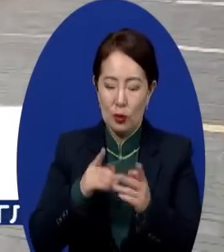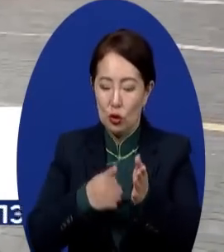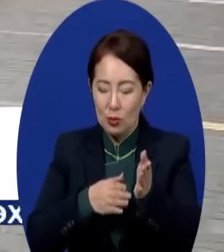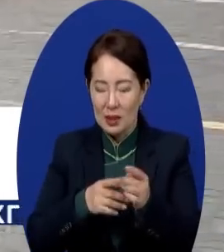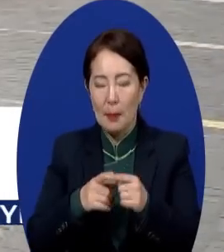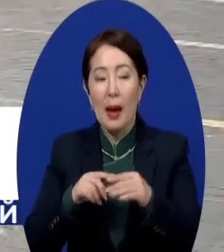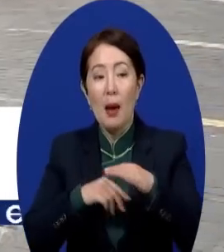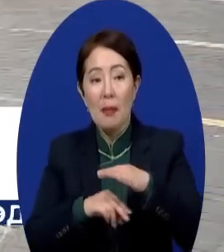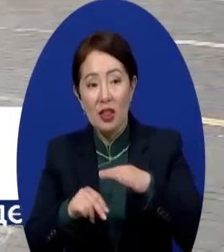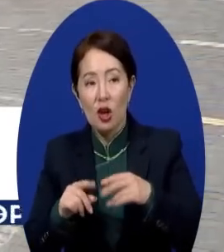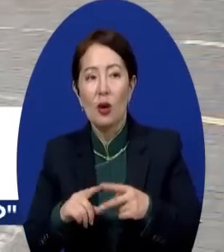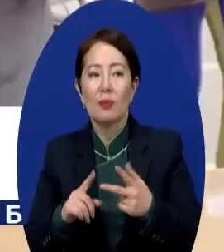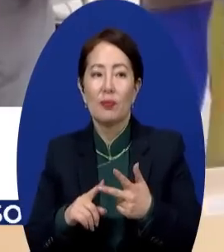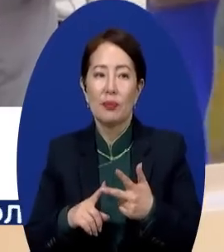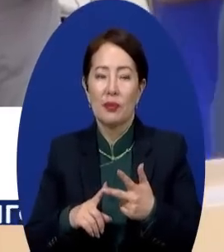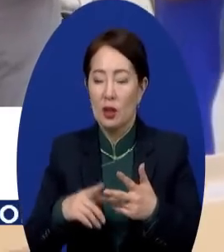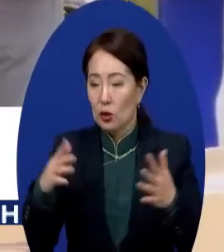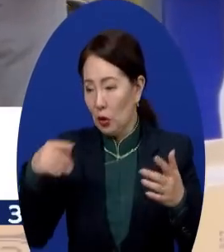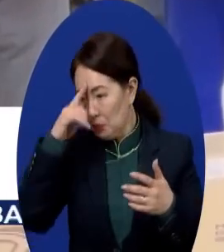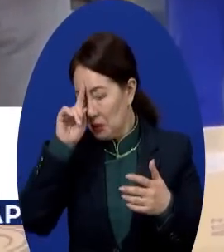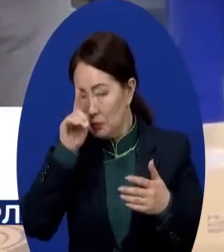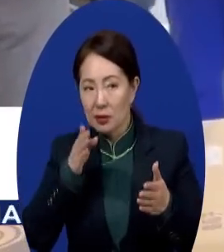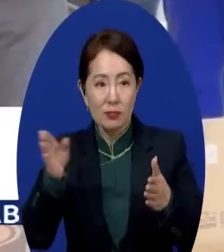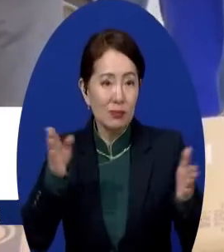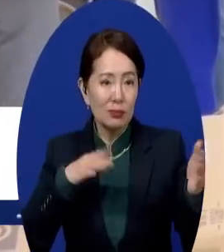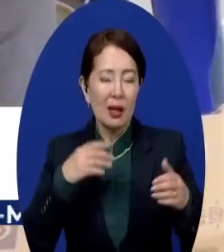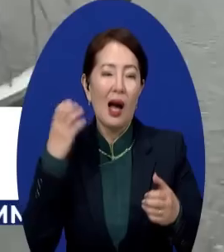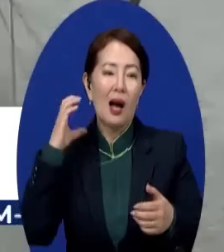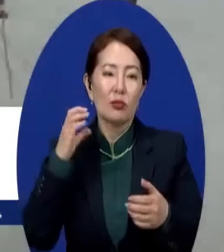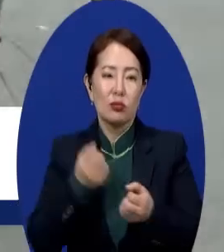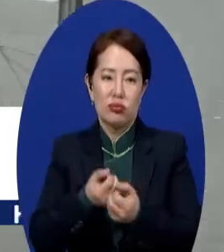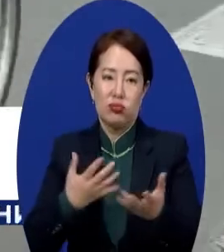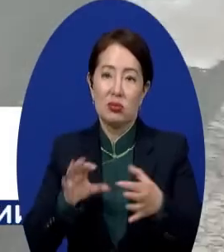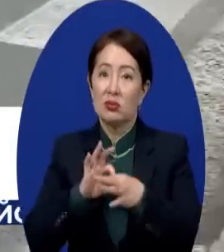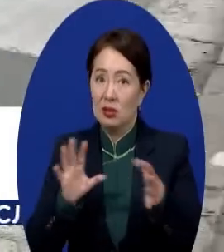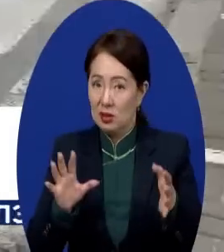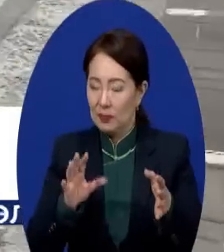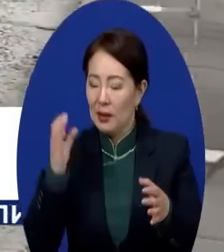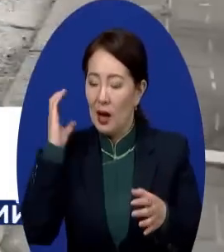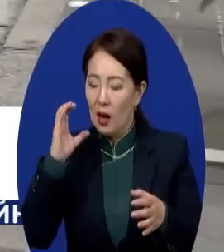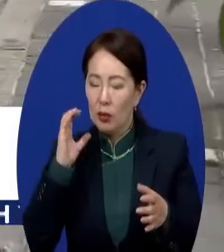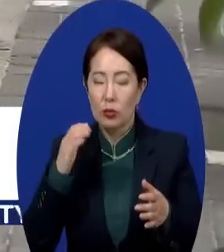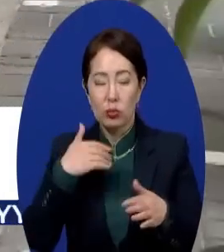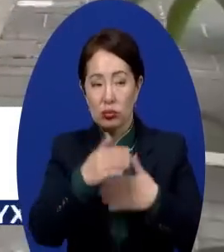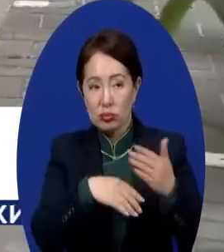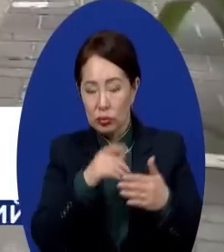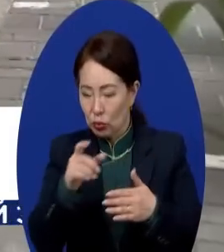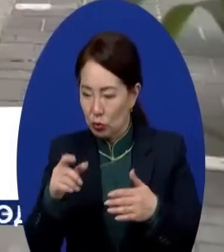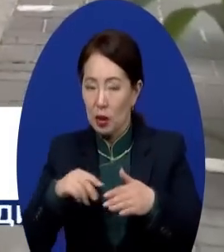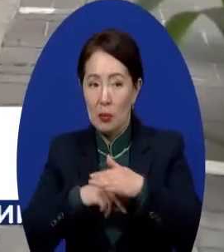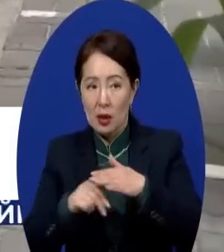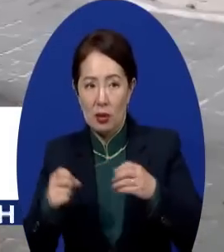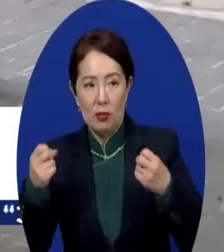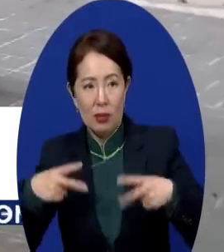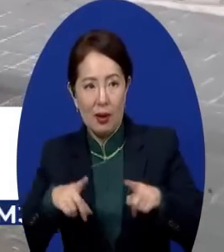өртөө, метроны буудал болон том эмнэлгүүдийн чиглэлд автобусны шугамыг нээсэн байна. За автобусаар зорчигчдоос метроогоор үйлчлүүлэгчтэй